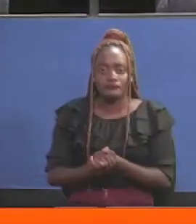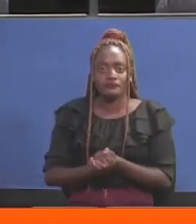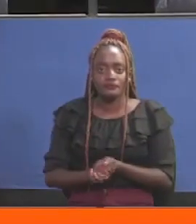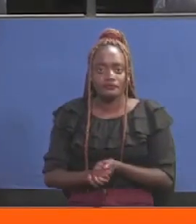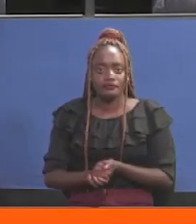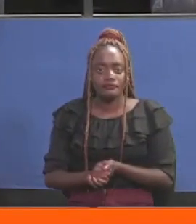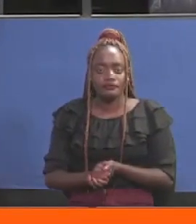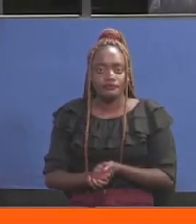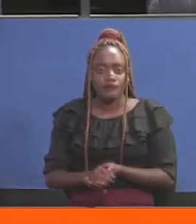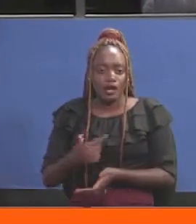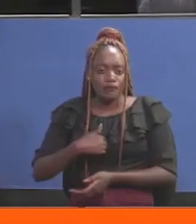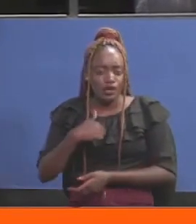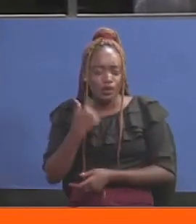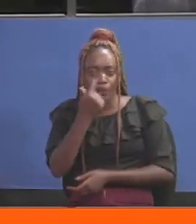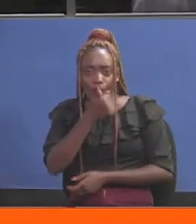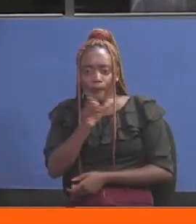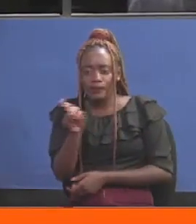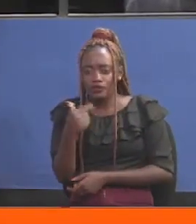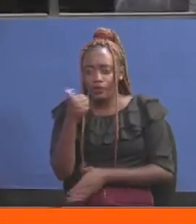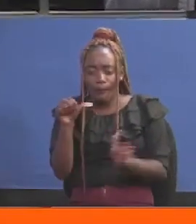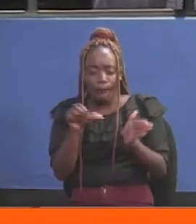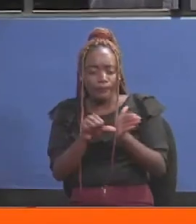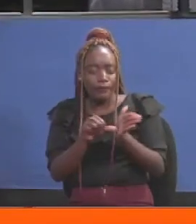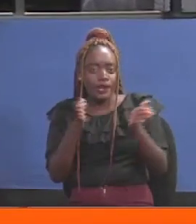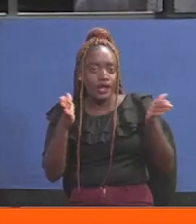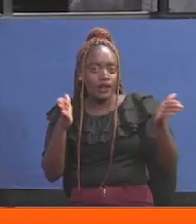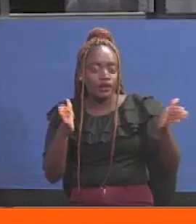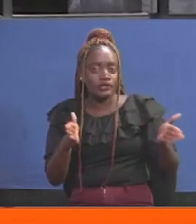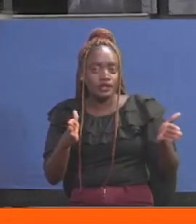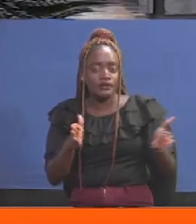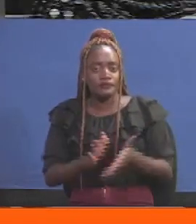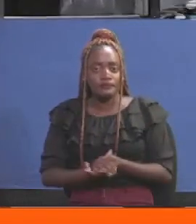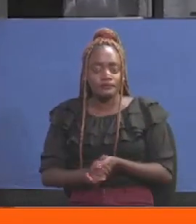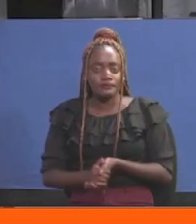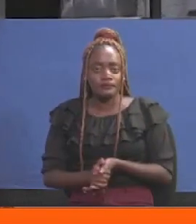I'm one of those who are affected, na ilikuwa